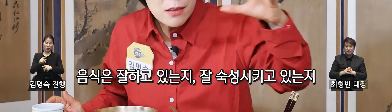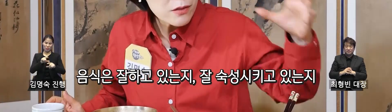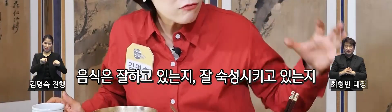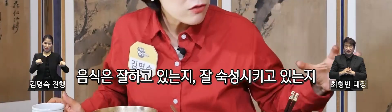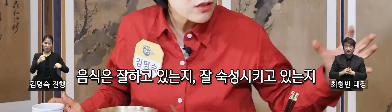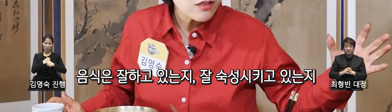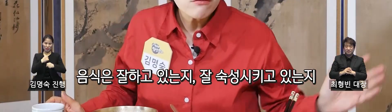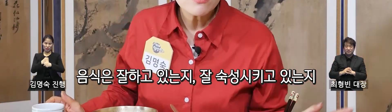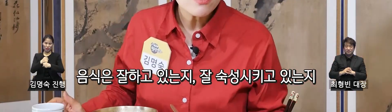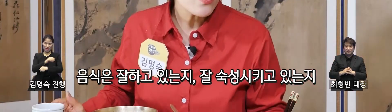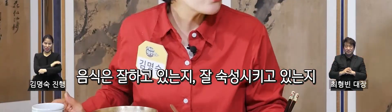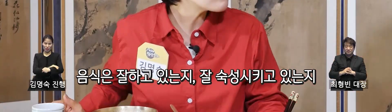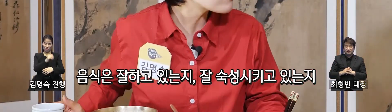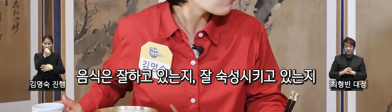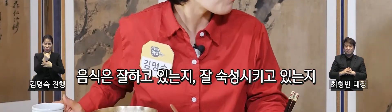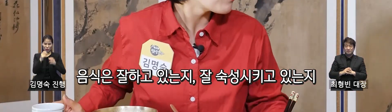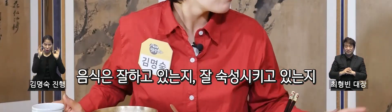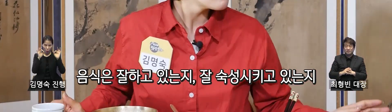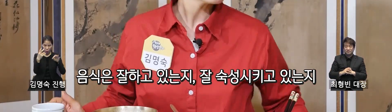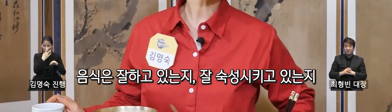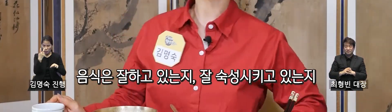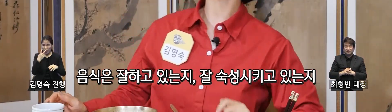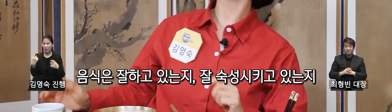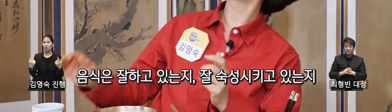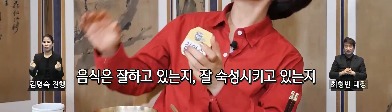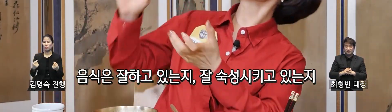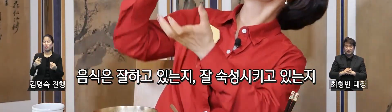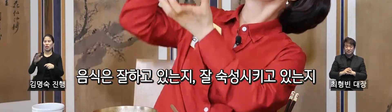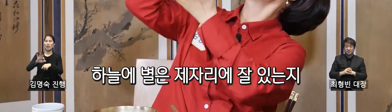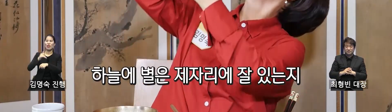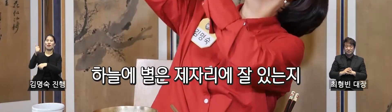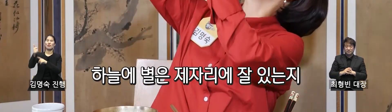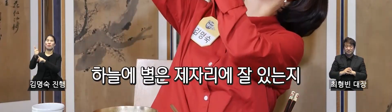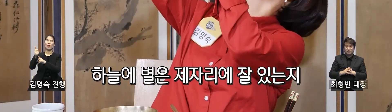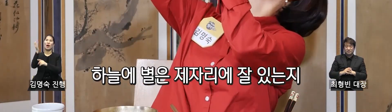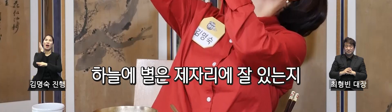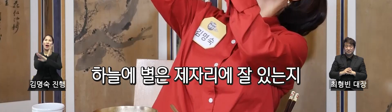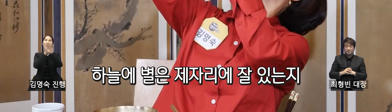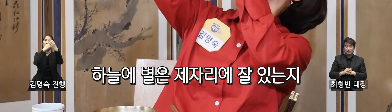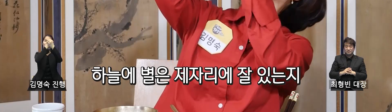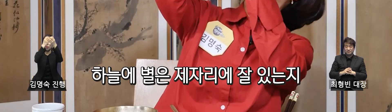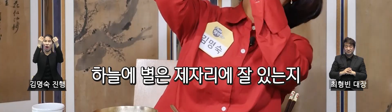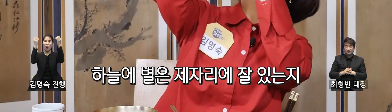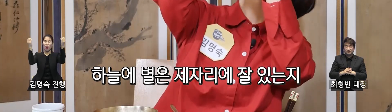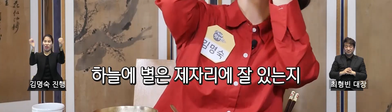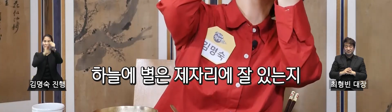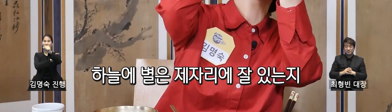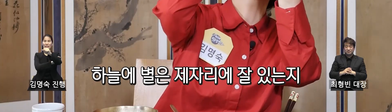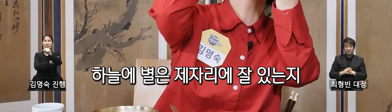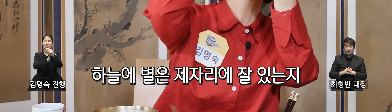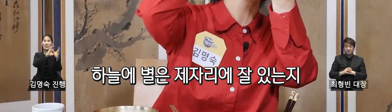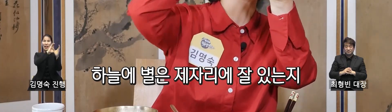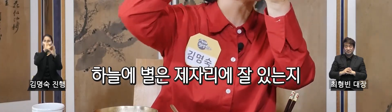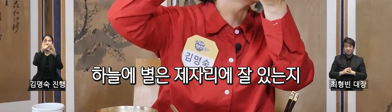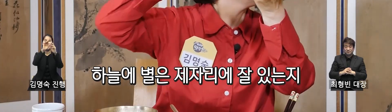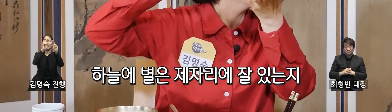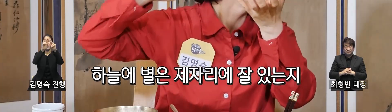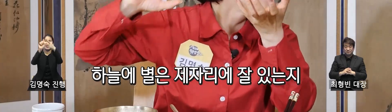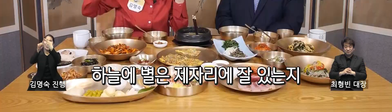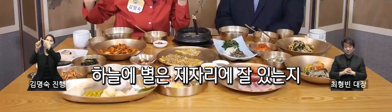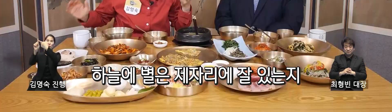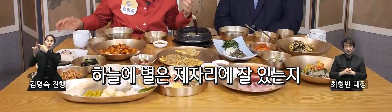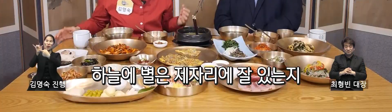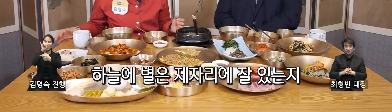있는지 잘 숙성 시키고 있는지 보는 것처럼 우리 대장님 도 하늘에 별이 제자리에 잘